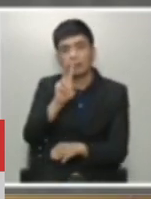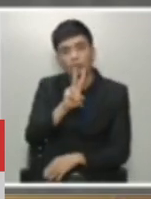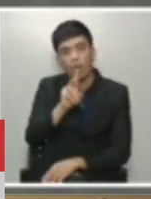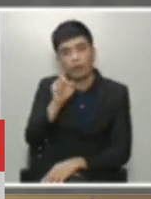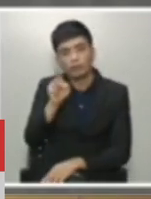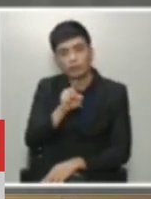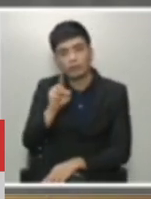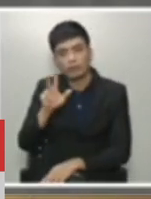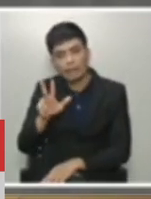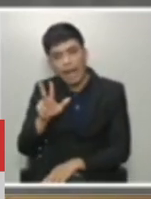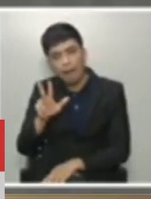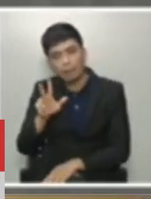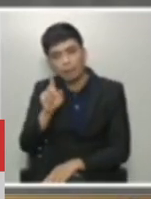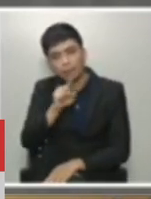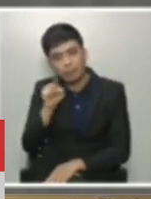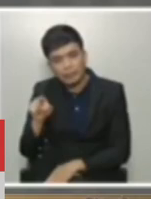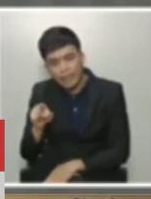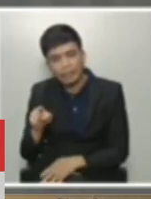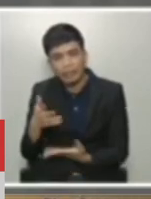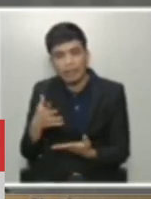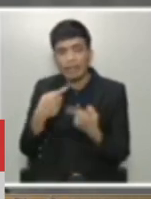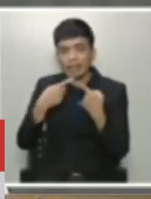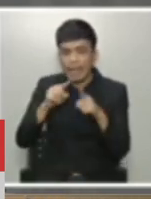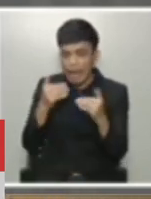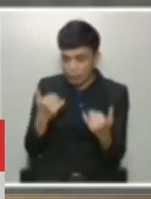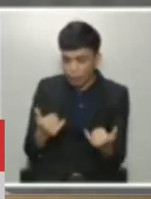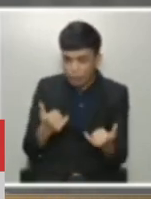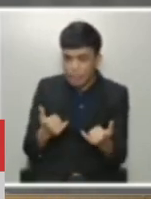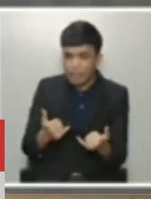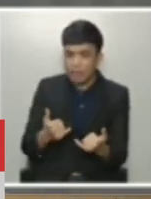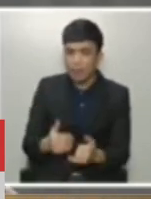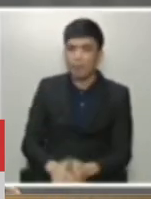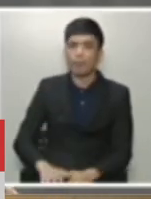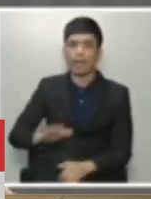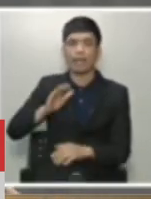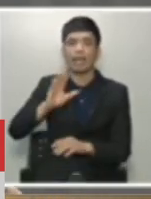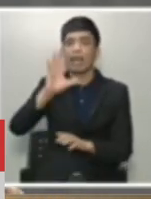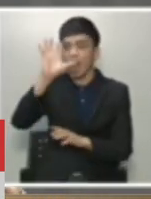2-3% แต่มันเป็นวิกฤตของโลกวิกฤตของชาติแล้วเนี่ยสิ่งนี้ต้องทำครับท่านประ